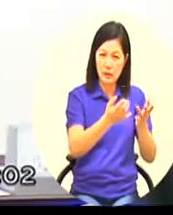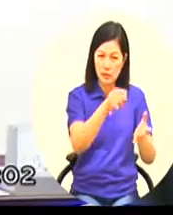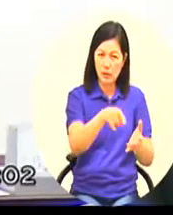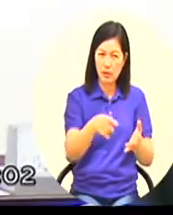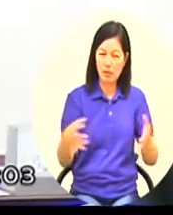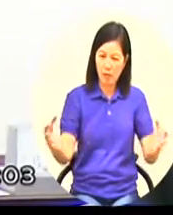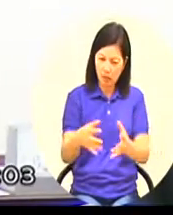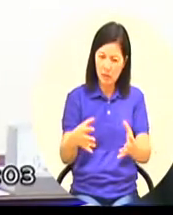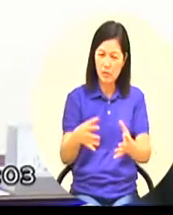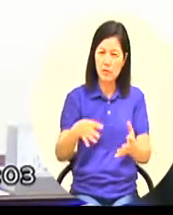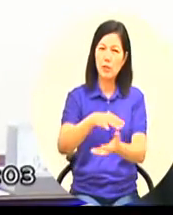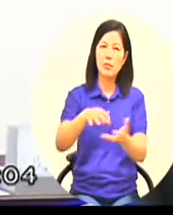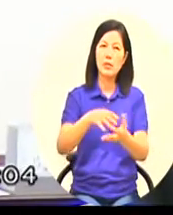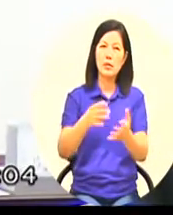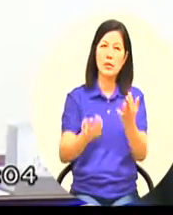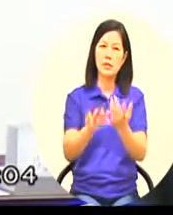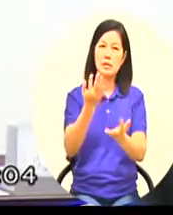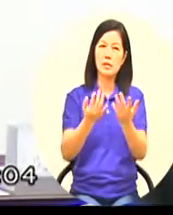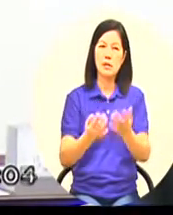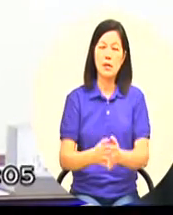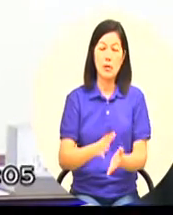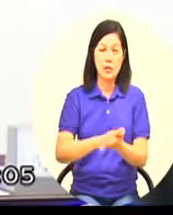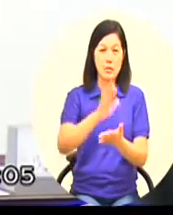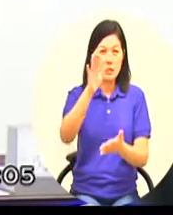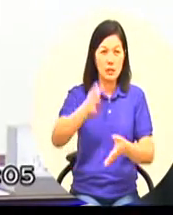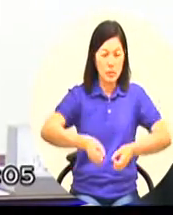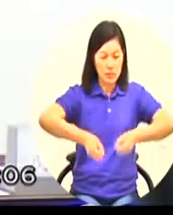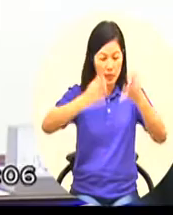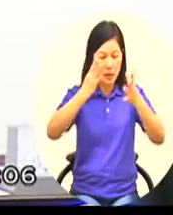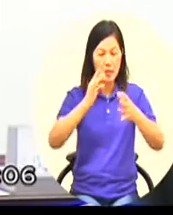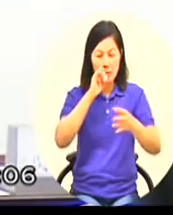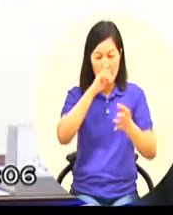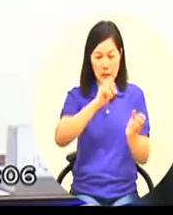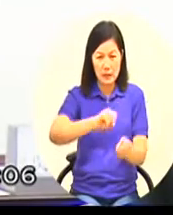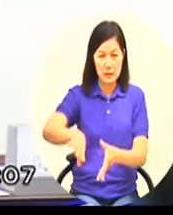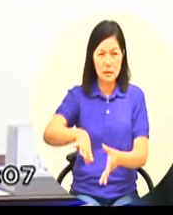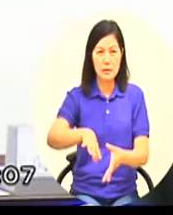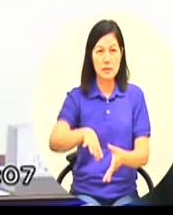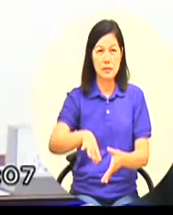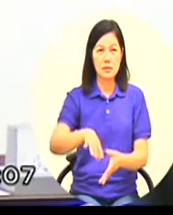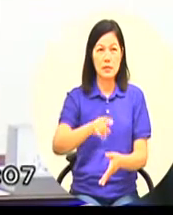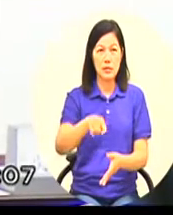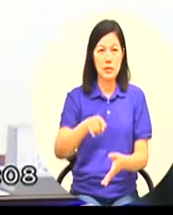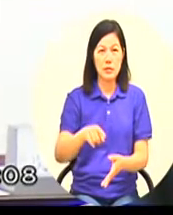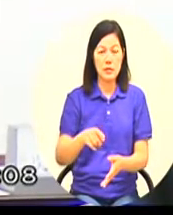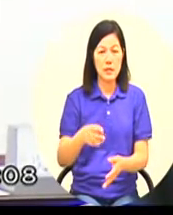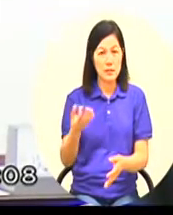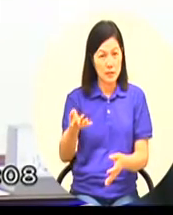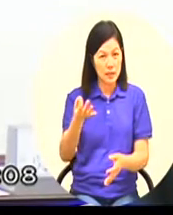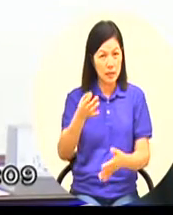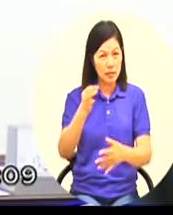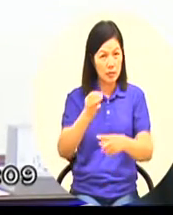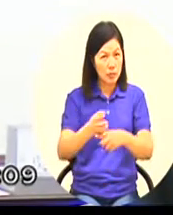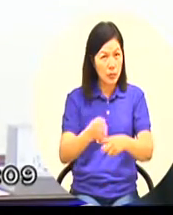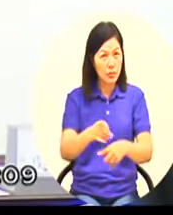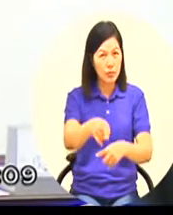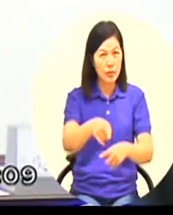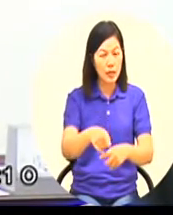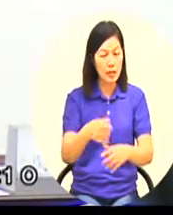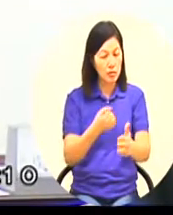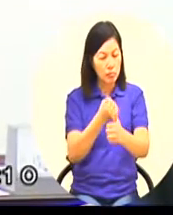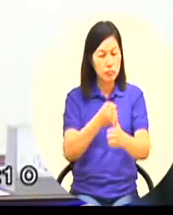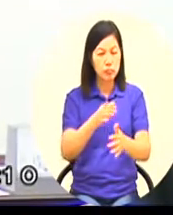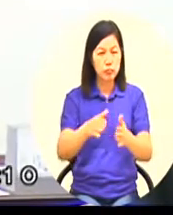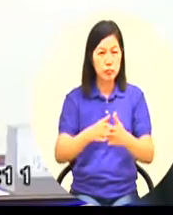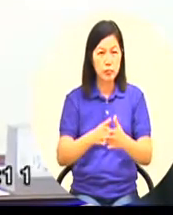点呢，在将来我们在处理大楼的垃圾的优惠的部分里面，这个部分我们要严格的控管。那你也有跟我提